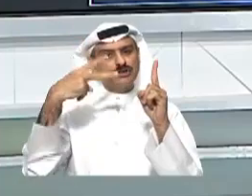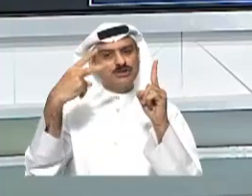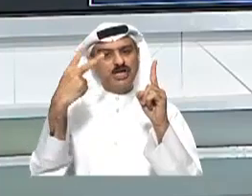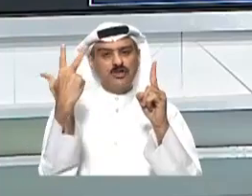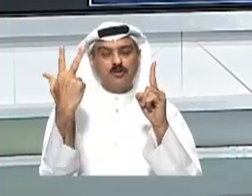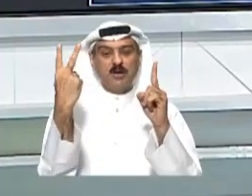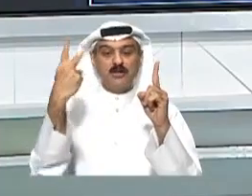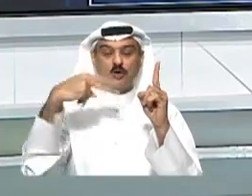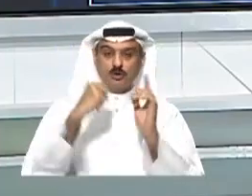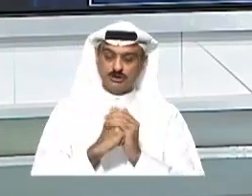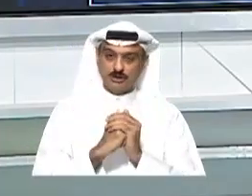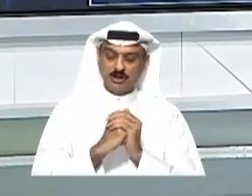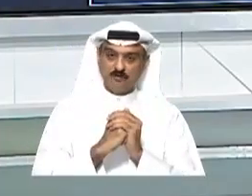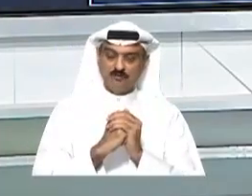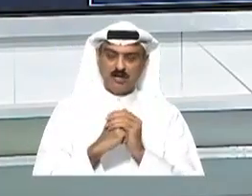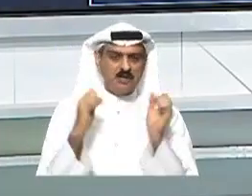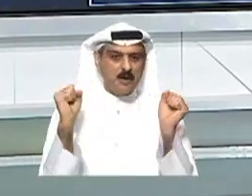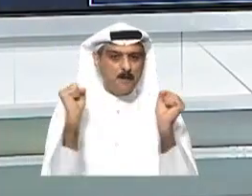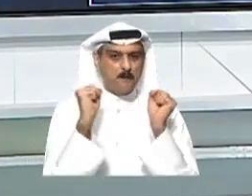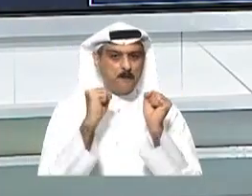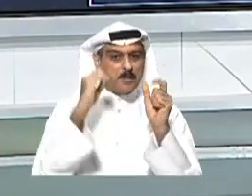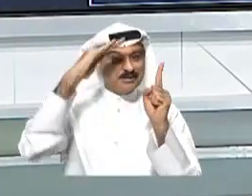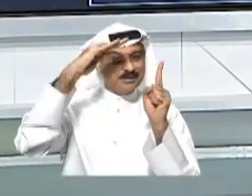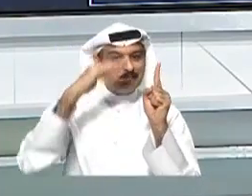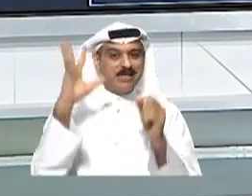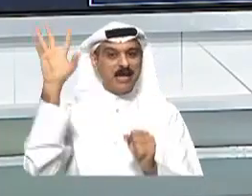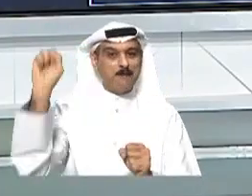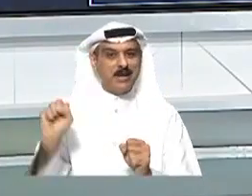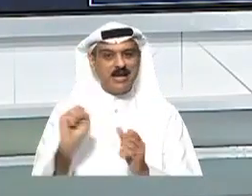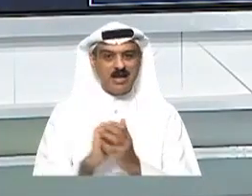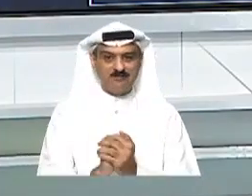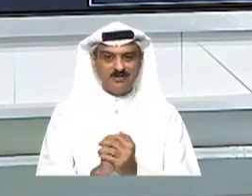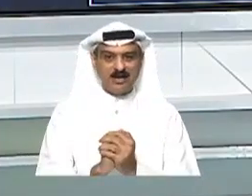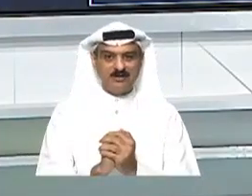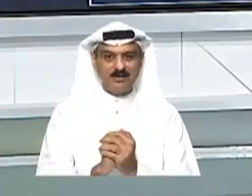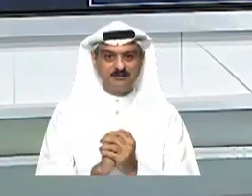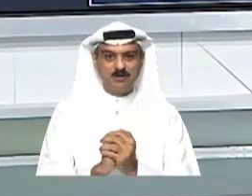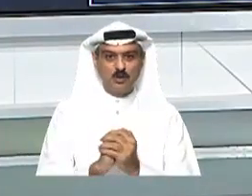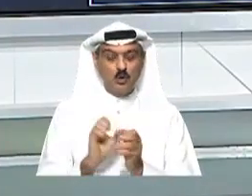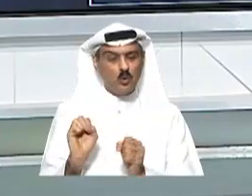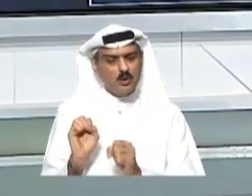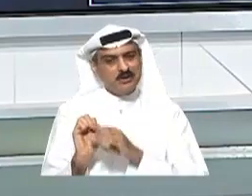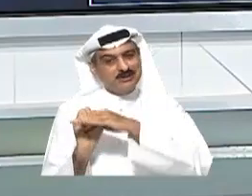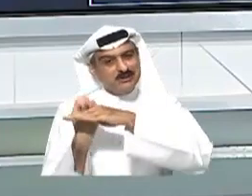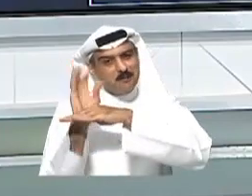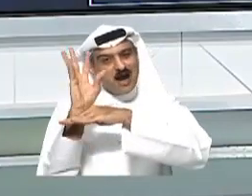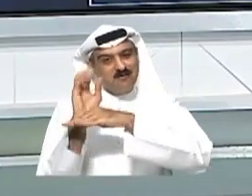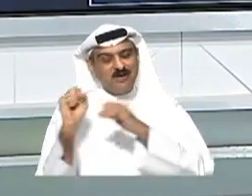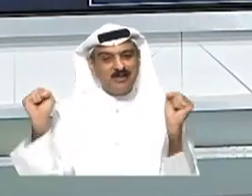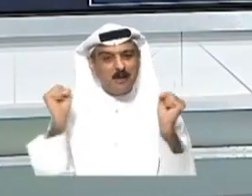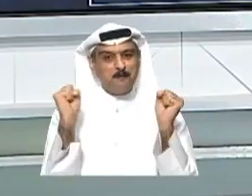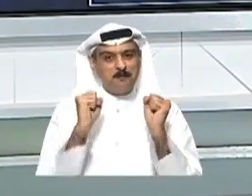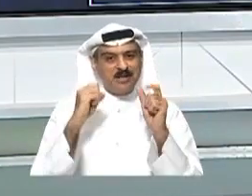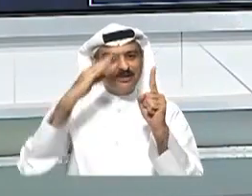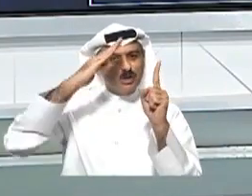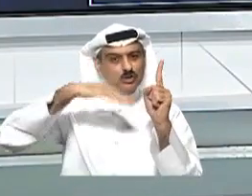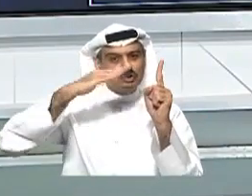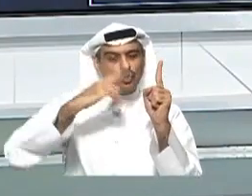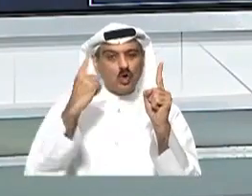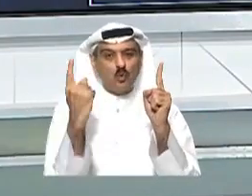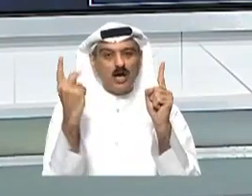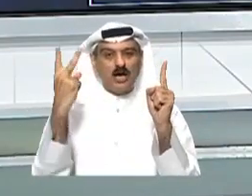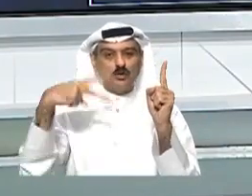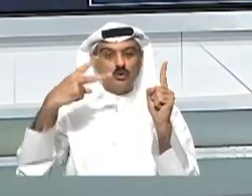تكون مائلة للبرودة خلال فترات الليل المتأخرة، وأيضا خلال فترات الصباح الباكر قد تصل الصغرى ما بين 21